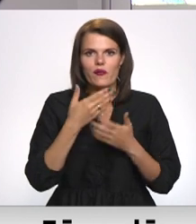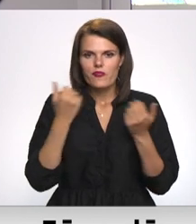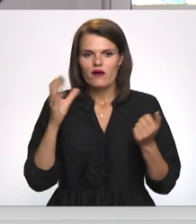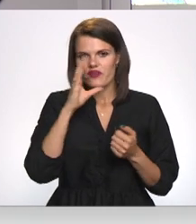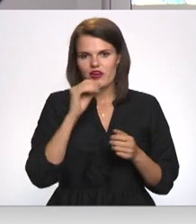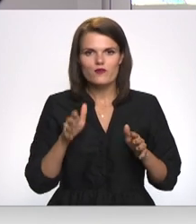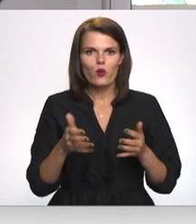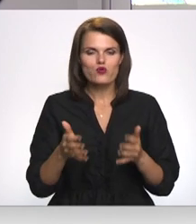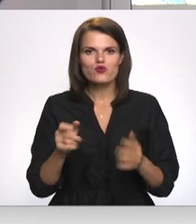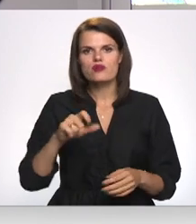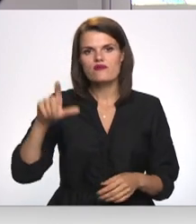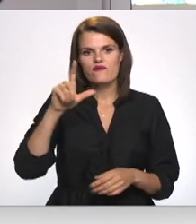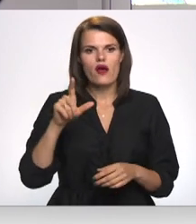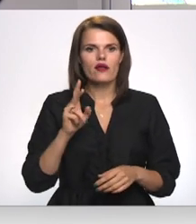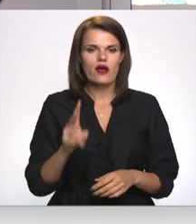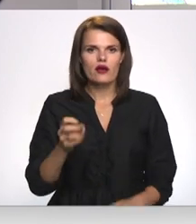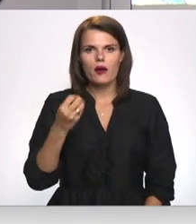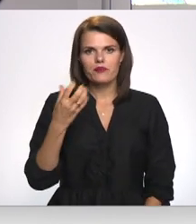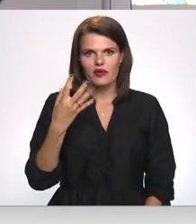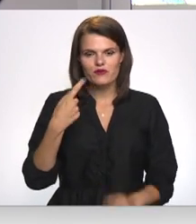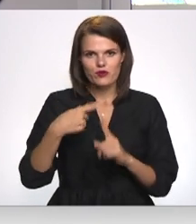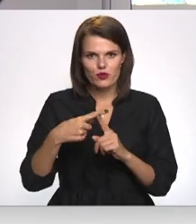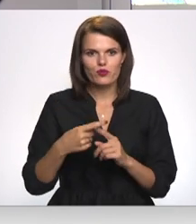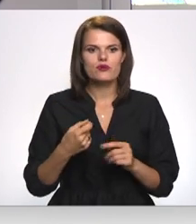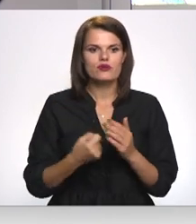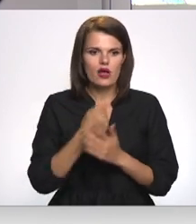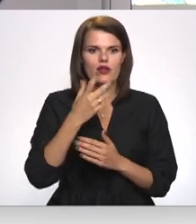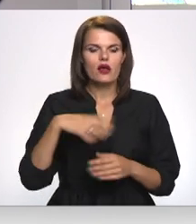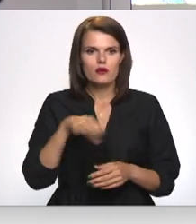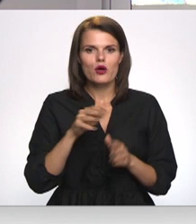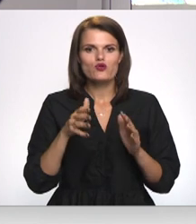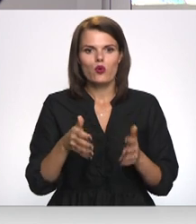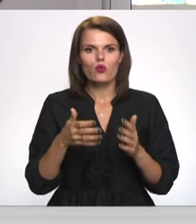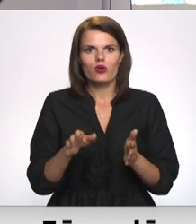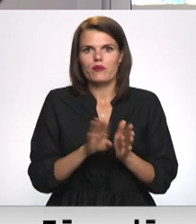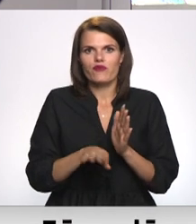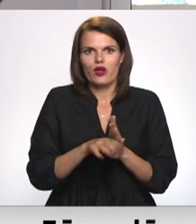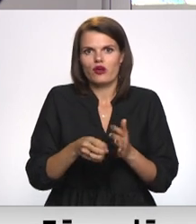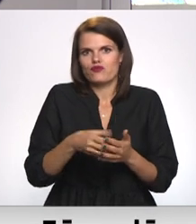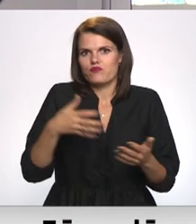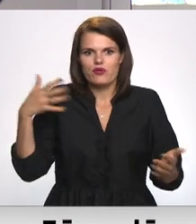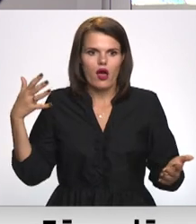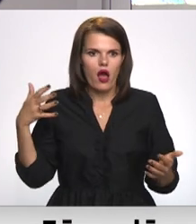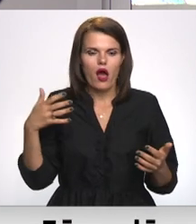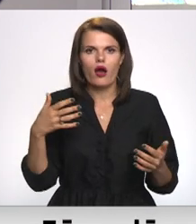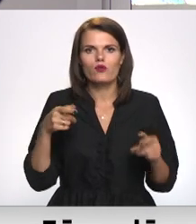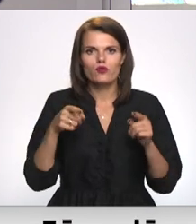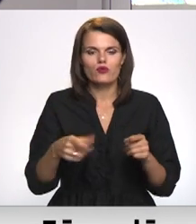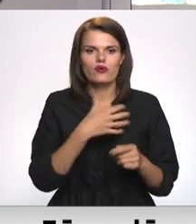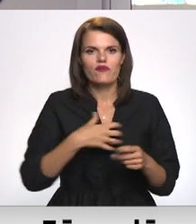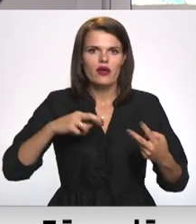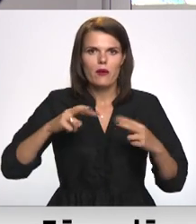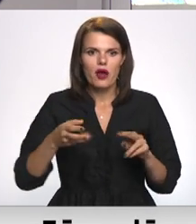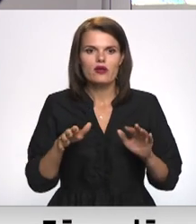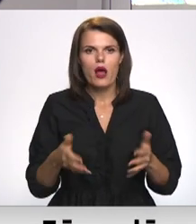iespējams uzkurināt vairāk kā 15 grādus, tas nozīmē, ka mēs vienkārši kurinātu atmosfēru par dārgām summām. Tur ir jāmaina